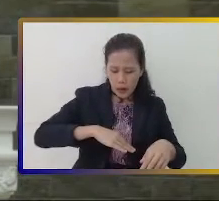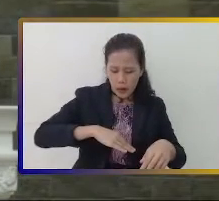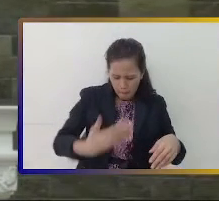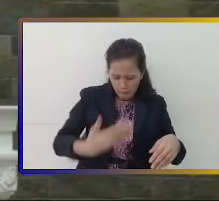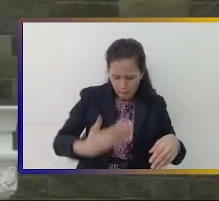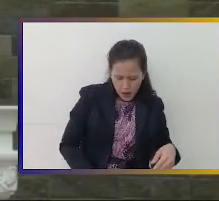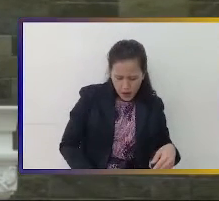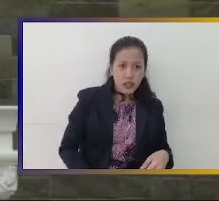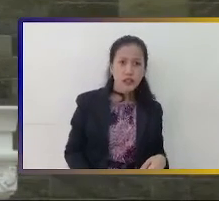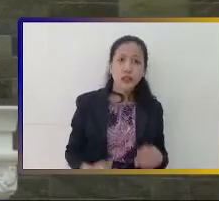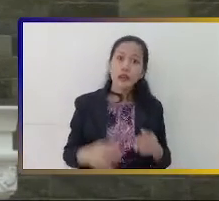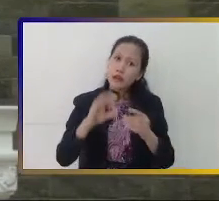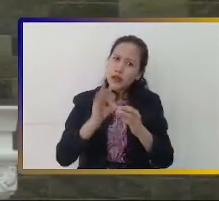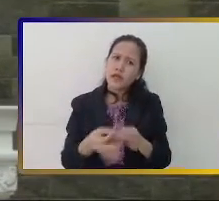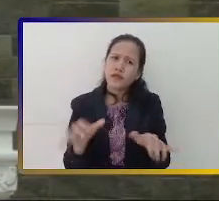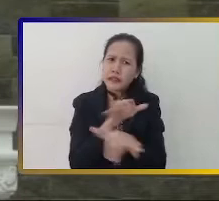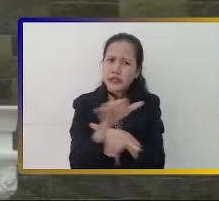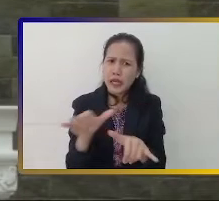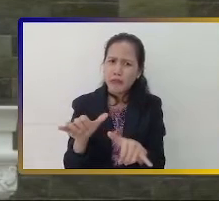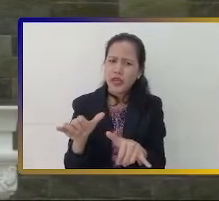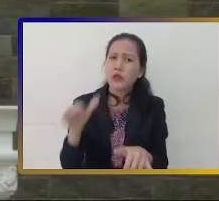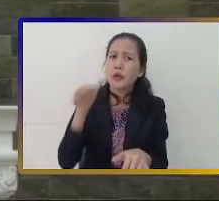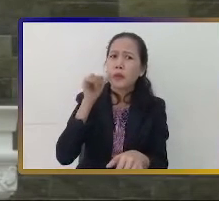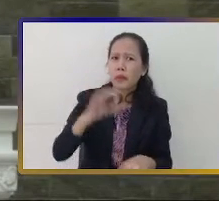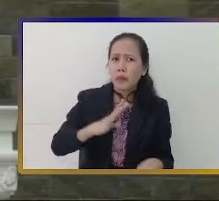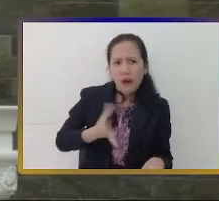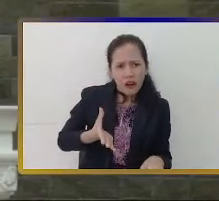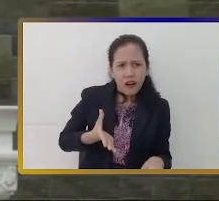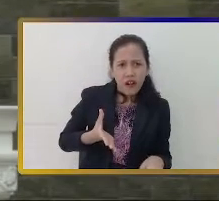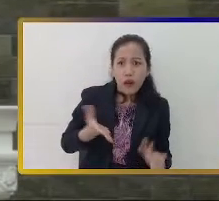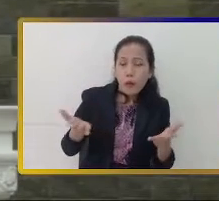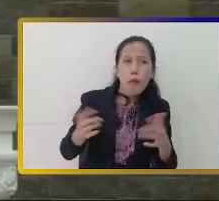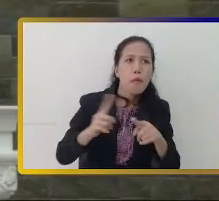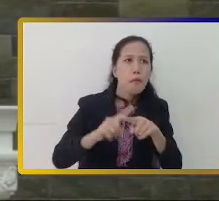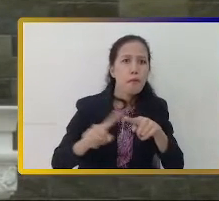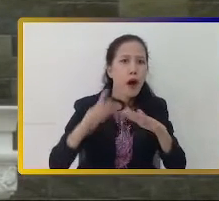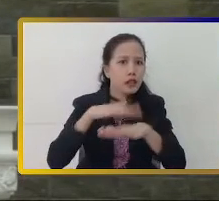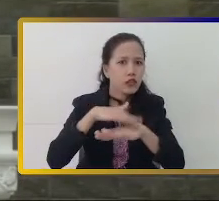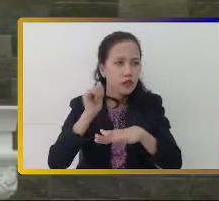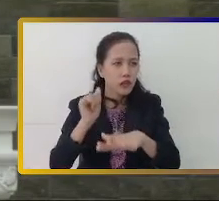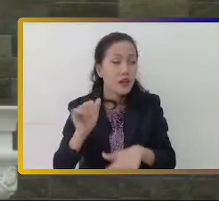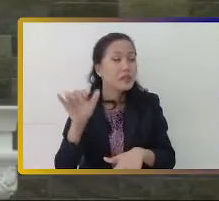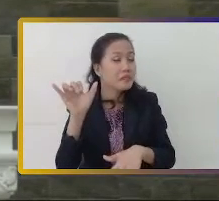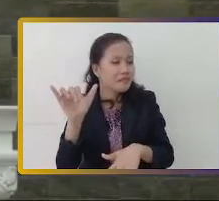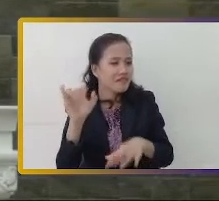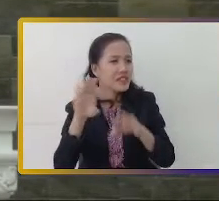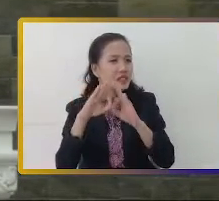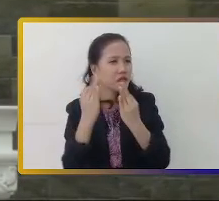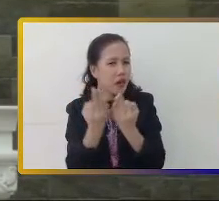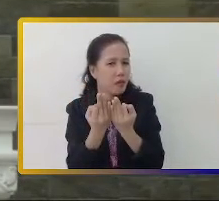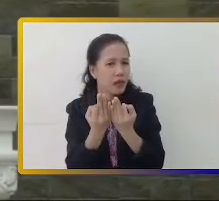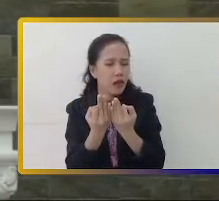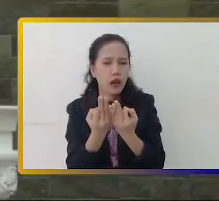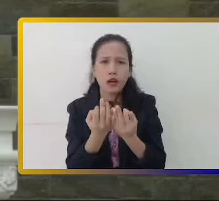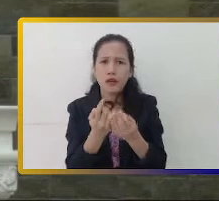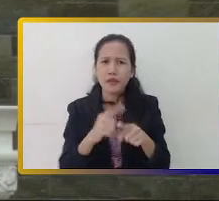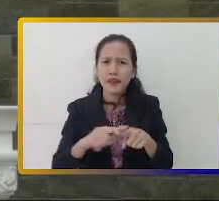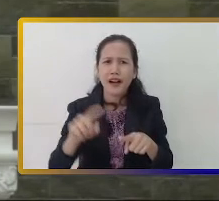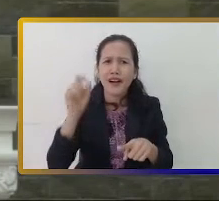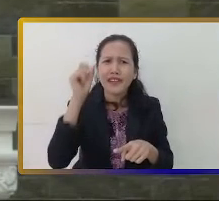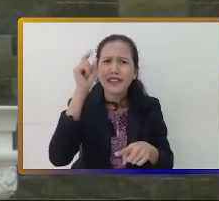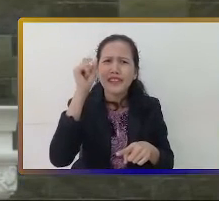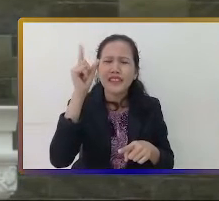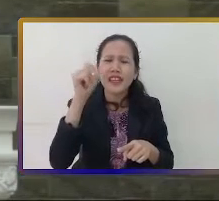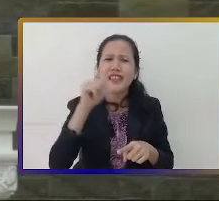And they call themselves a family. But kapatid, hindi po yung kinikilala ng Diyos.